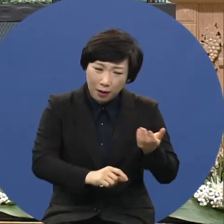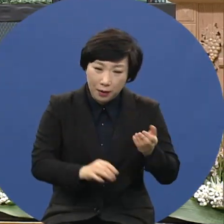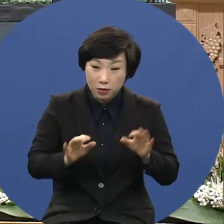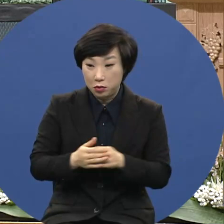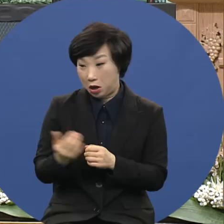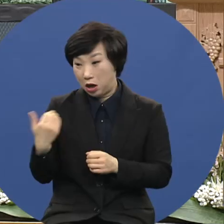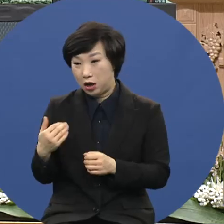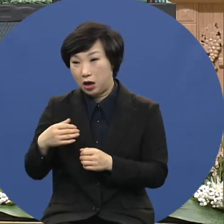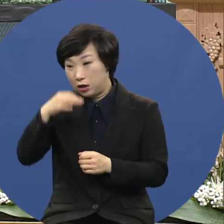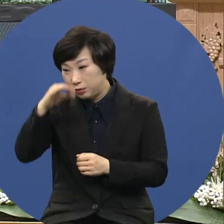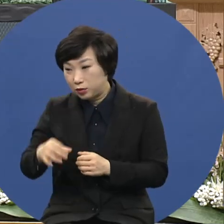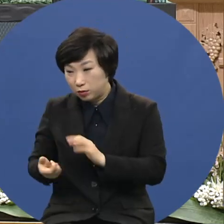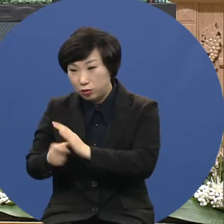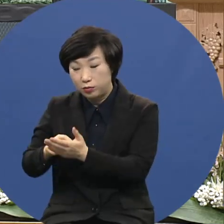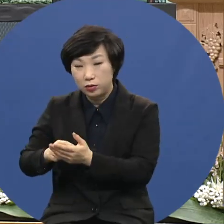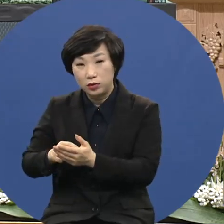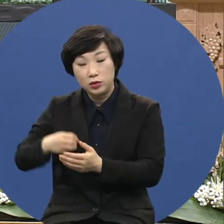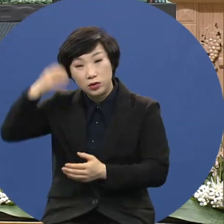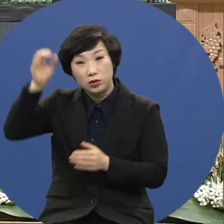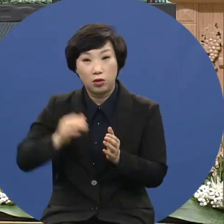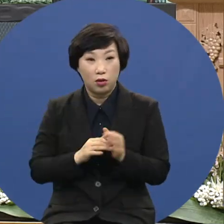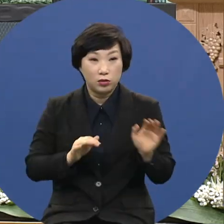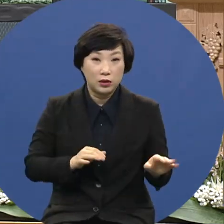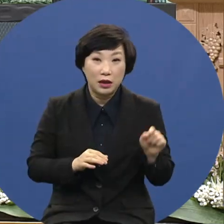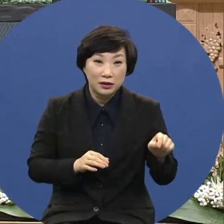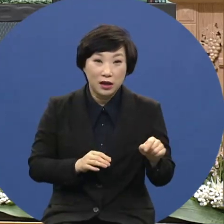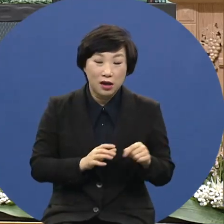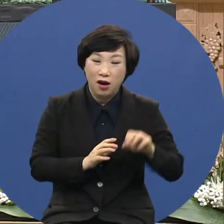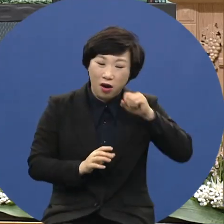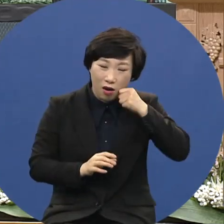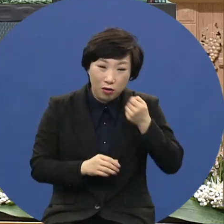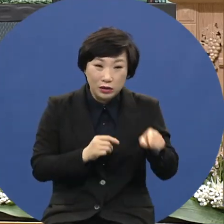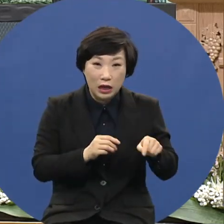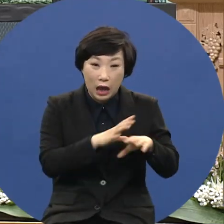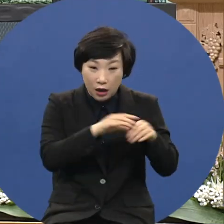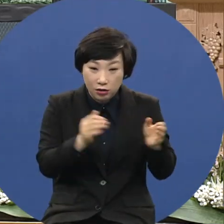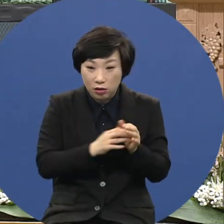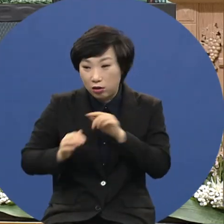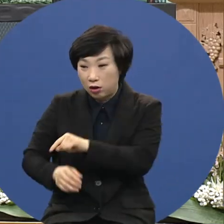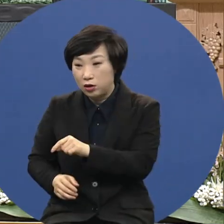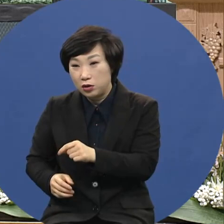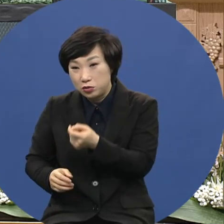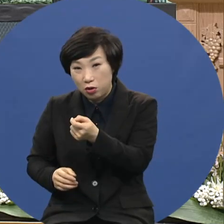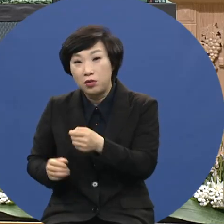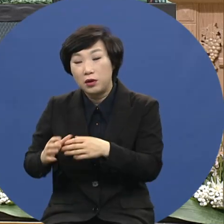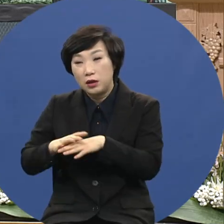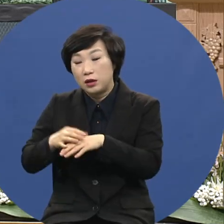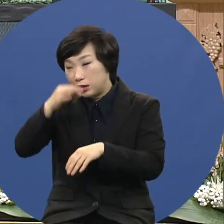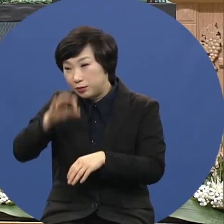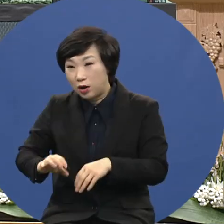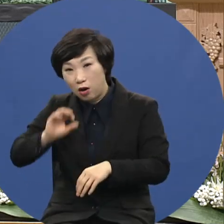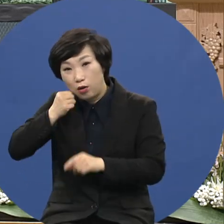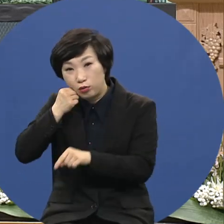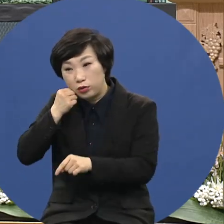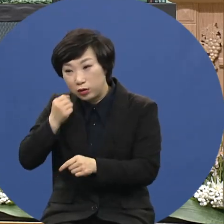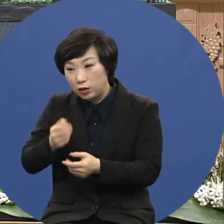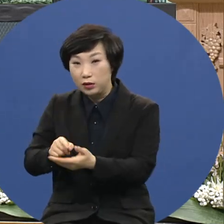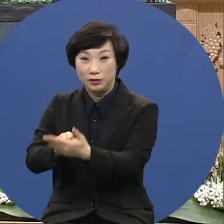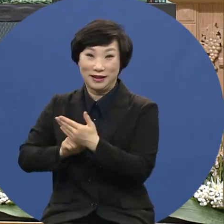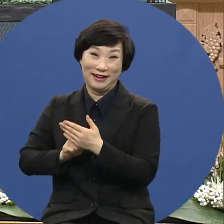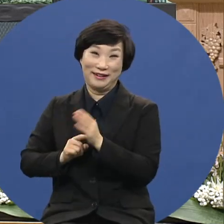잊어버려져. 근데 더 힘든 쪽이 없어지면 그 덜 힘들었던 그 힘든 것이 또 드러나.